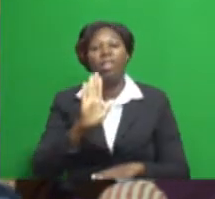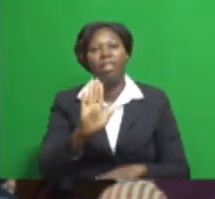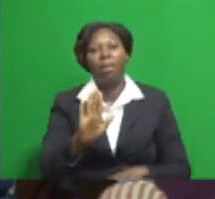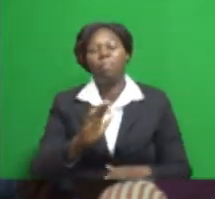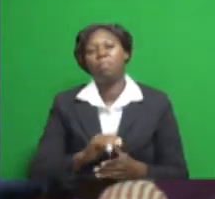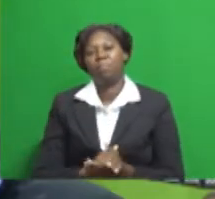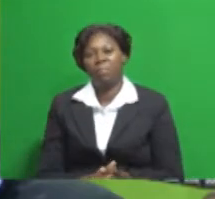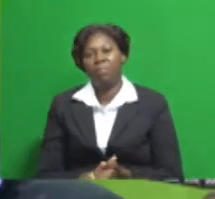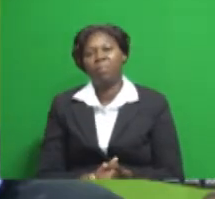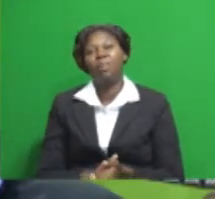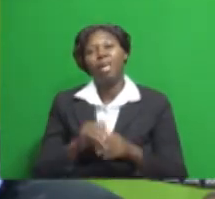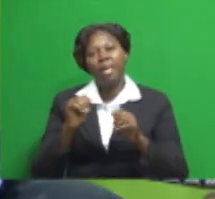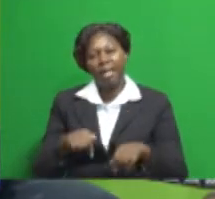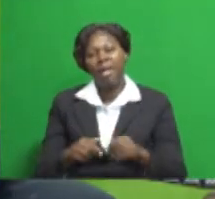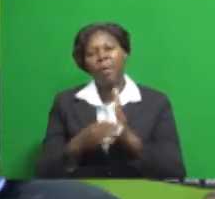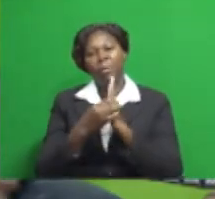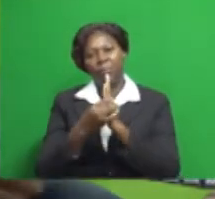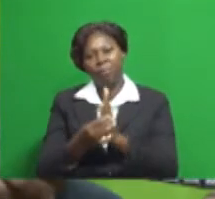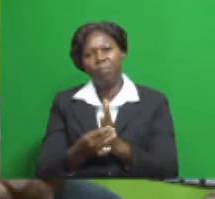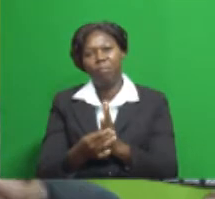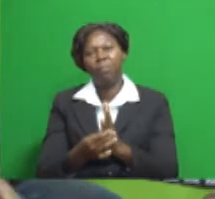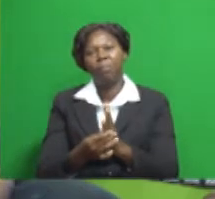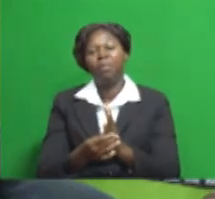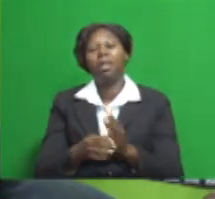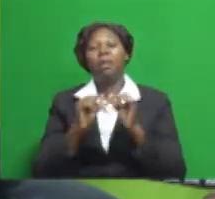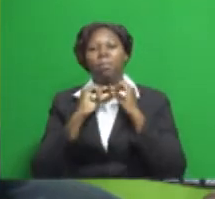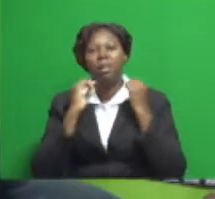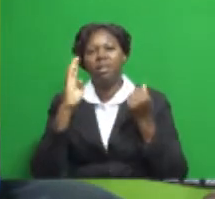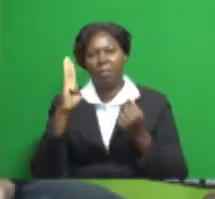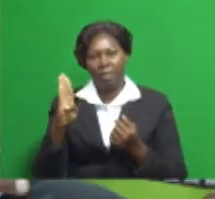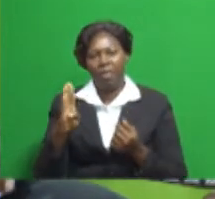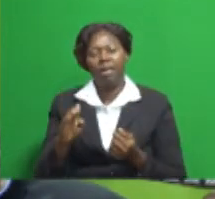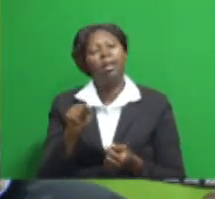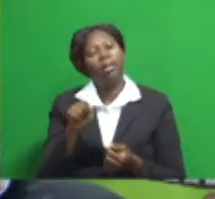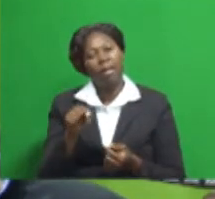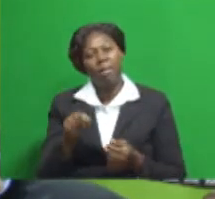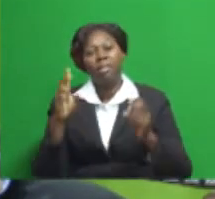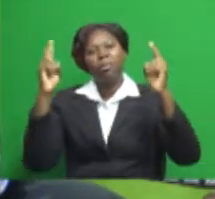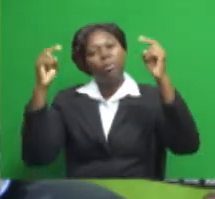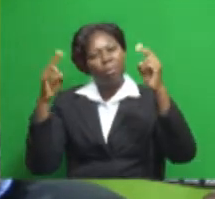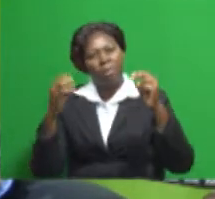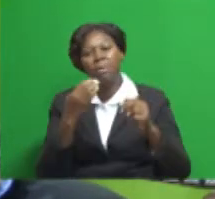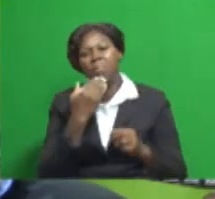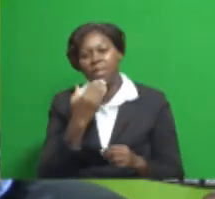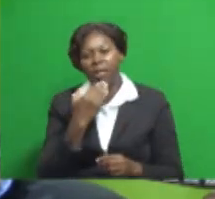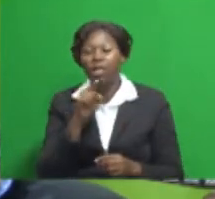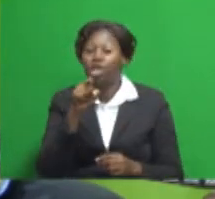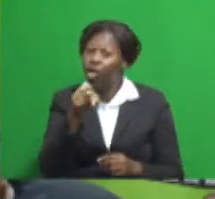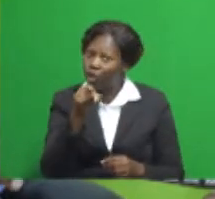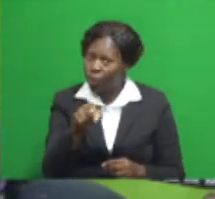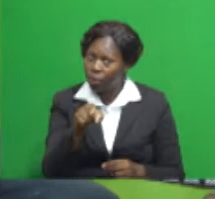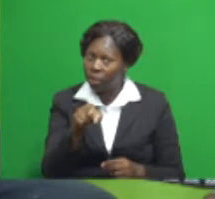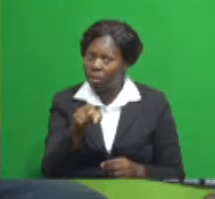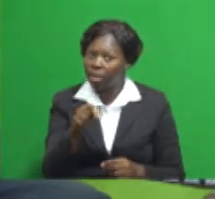kwa na mfundisi Betera. Apa musoro wenyaya tukutoreva kuti vakomana vaya vatatu havana kutsva nemoto.